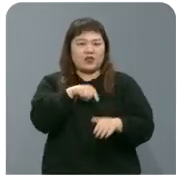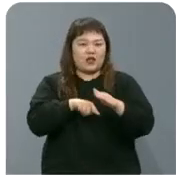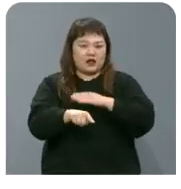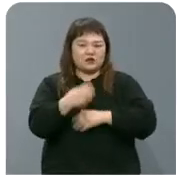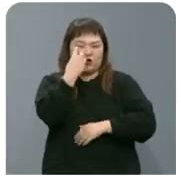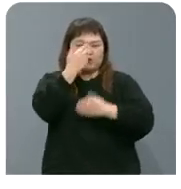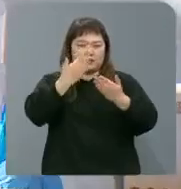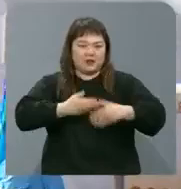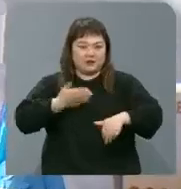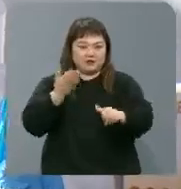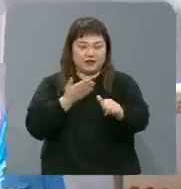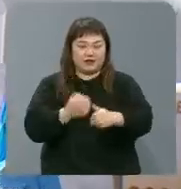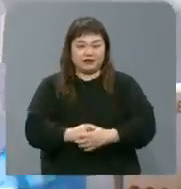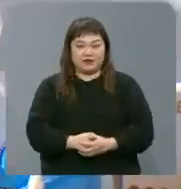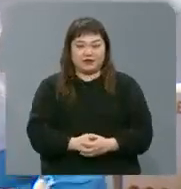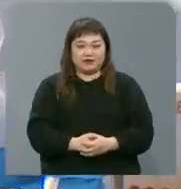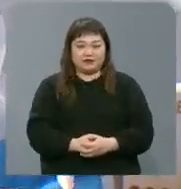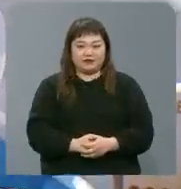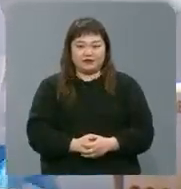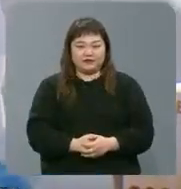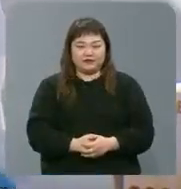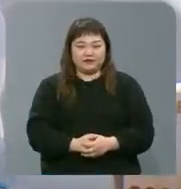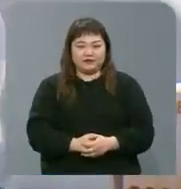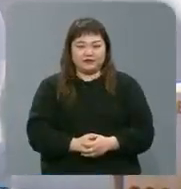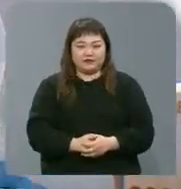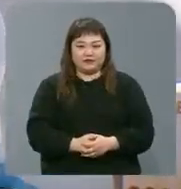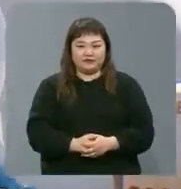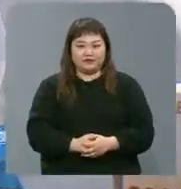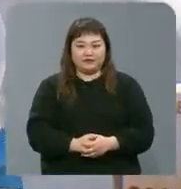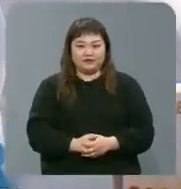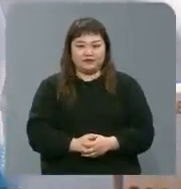부탁했습니다 kbs 뉴스 안성 입니다